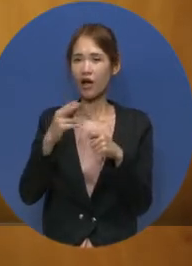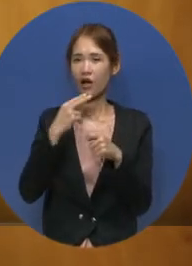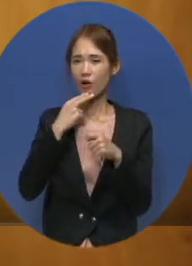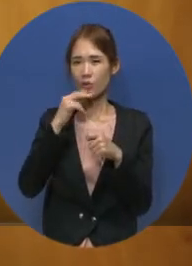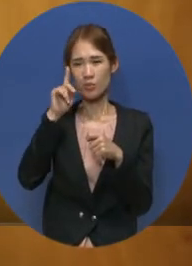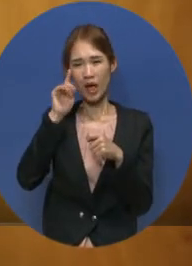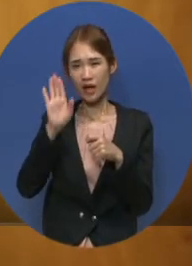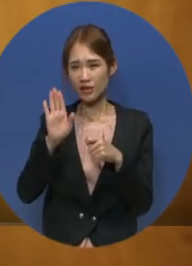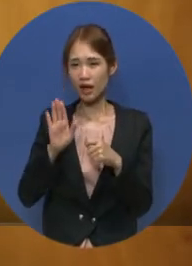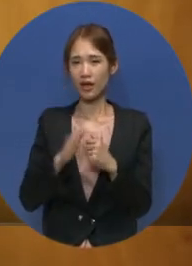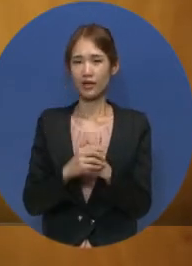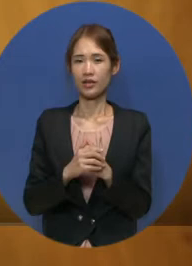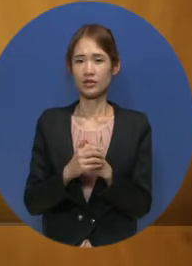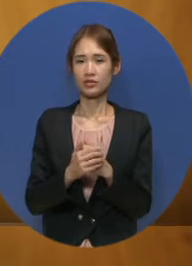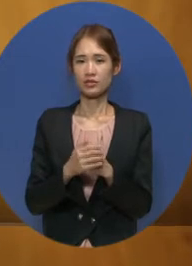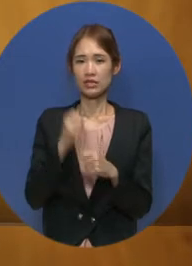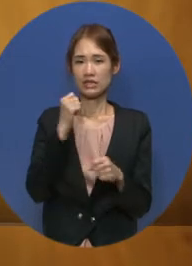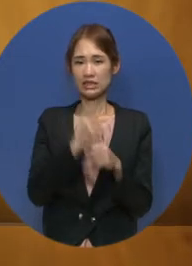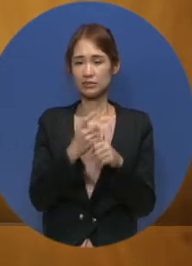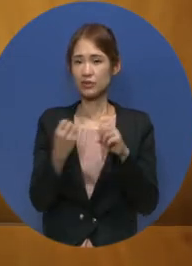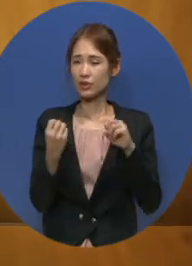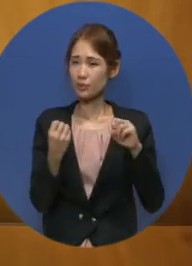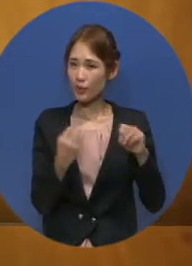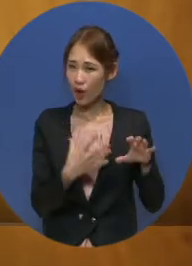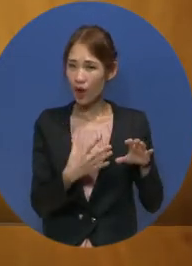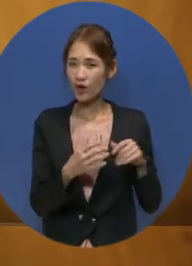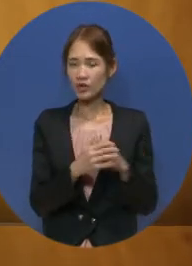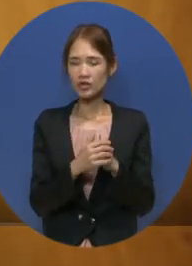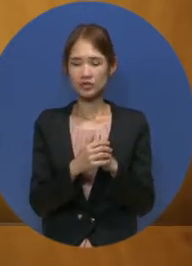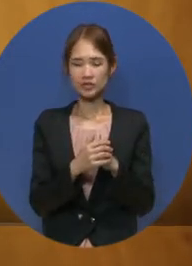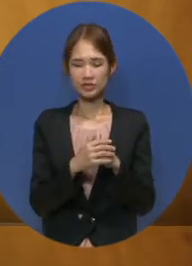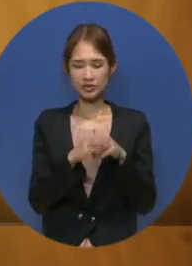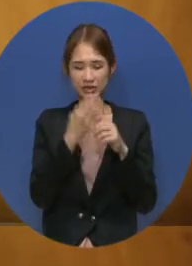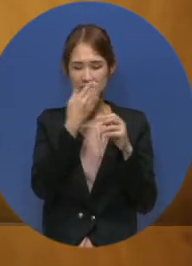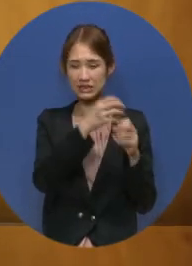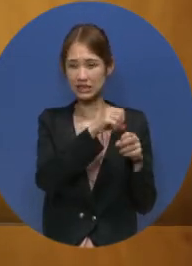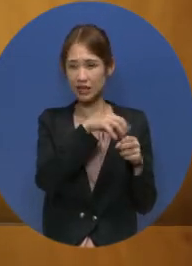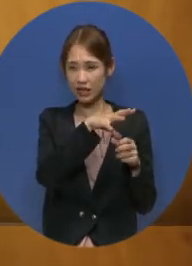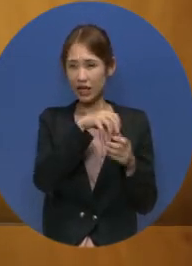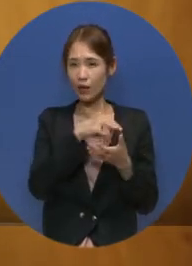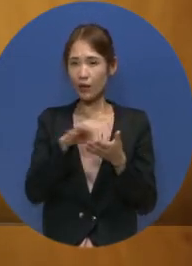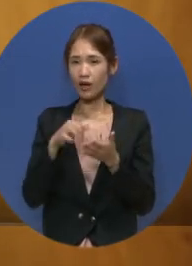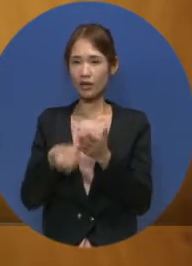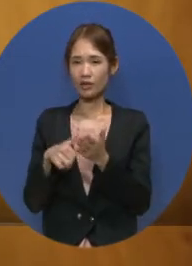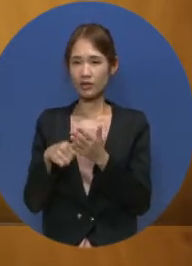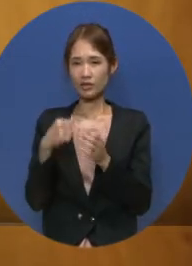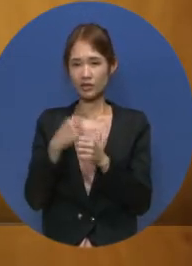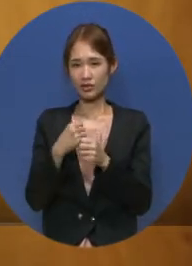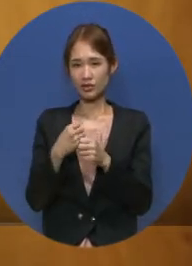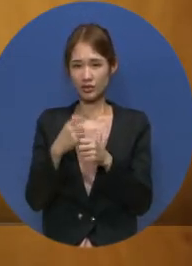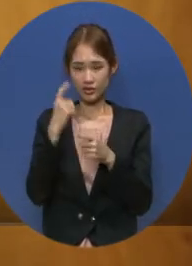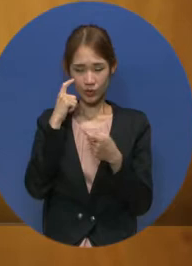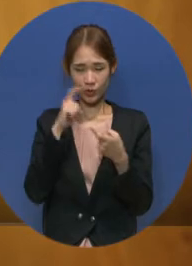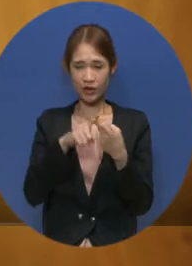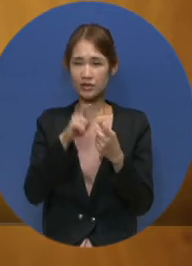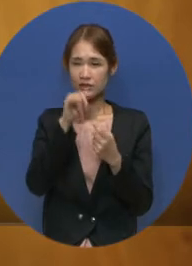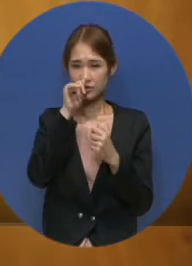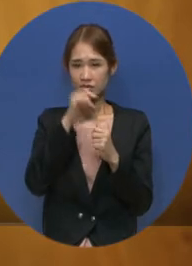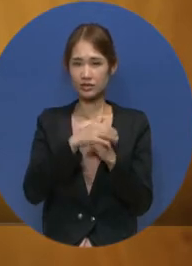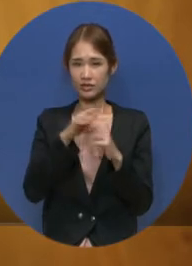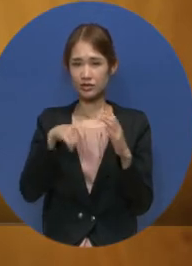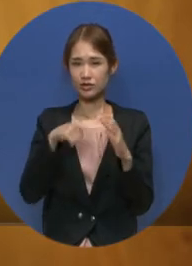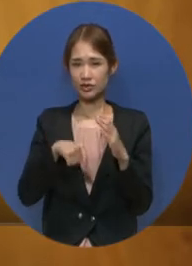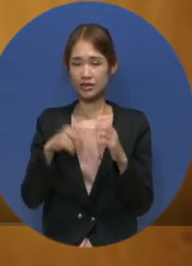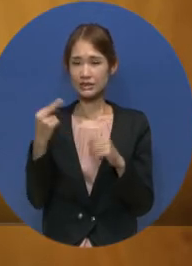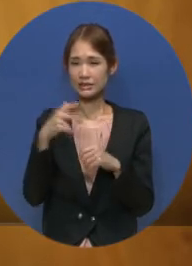100%는. 그래서 저희는 이제 이미 버려진 쓰레기를 재활용해서 만드는 다양한 재생 소재에 관심이 가지게 되었고요. 그 중에